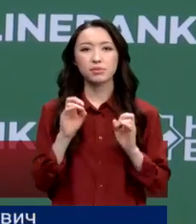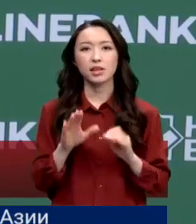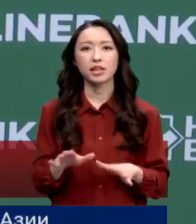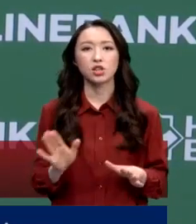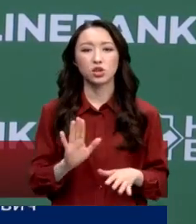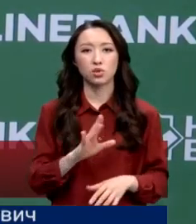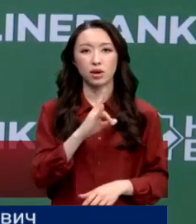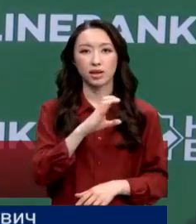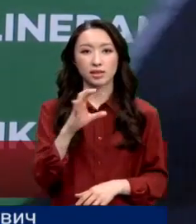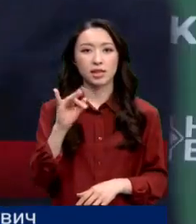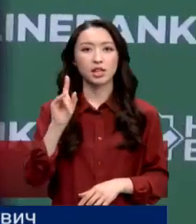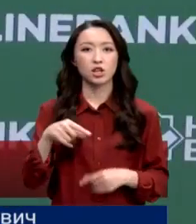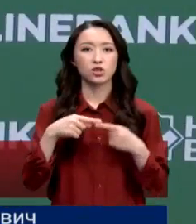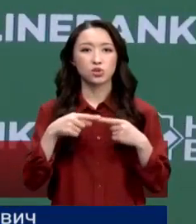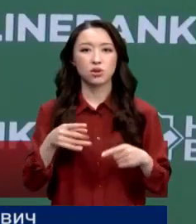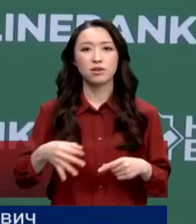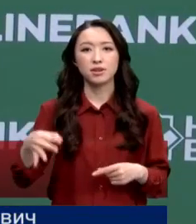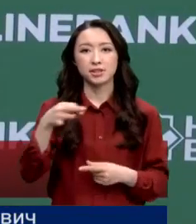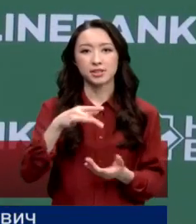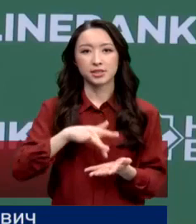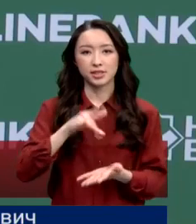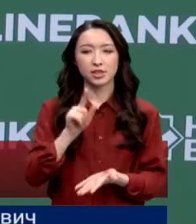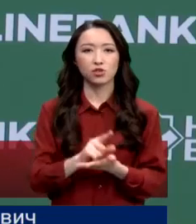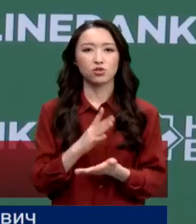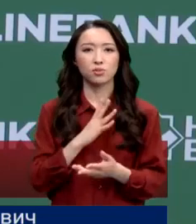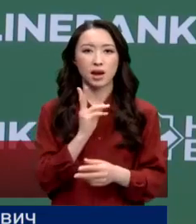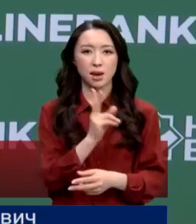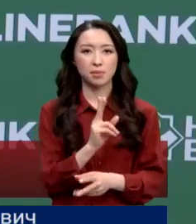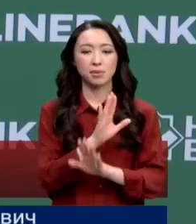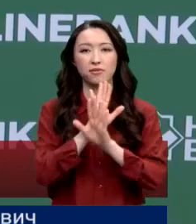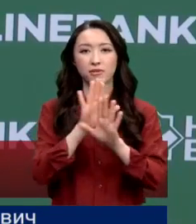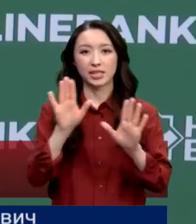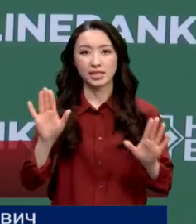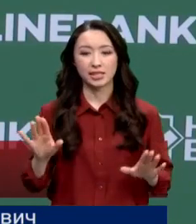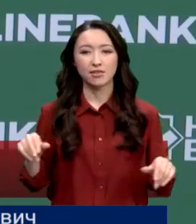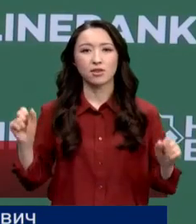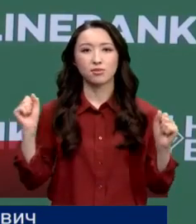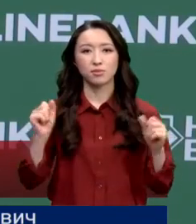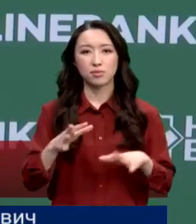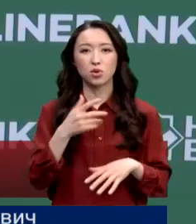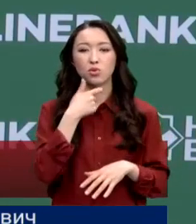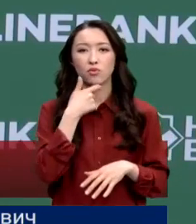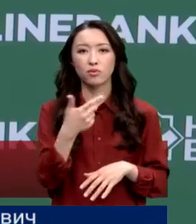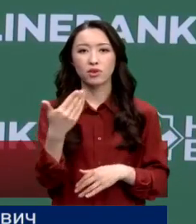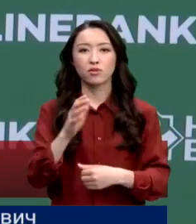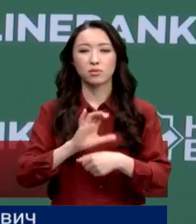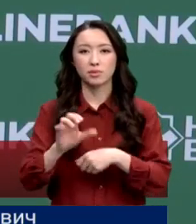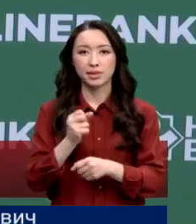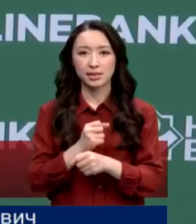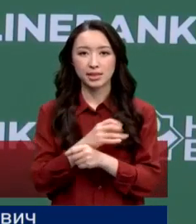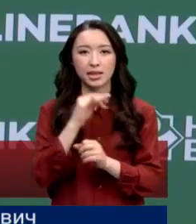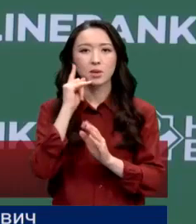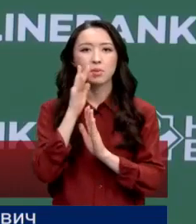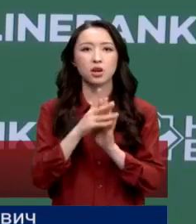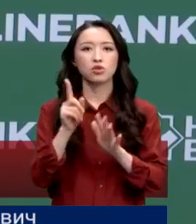в Нур-Султане, но и в других областных центрах должны быть вот такие выставки, где можно увидеть и продукт, и конкретно понять,